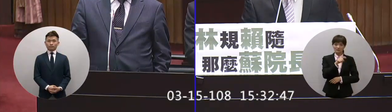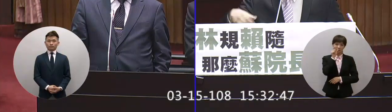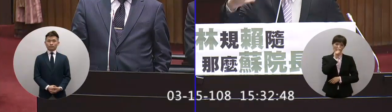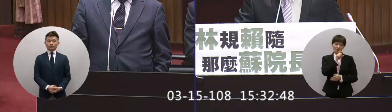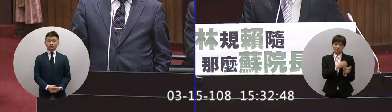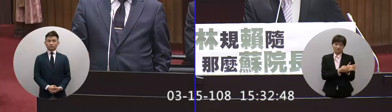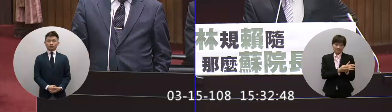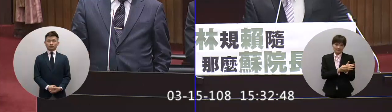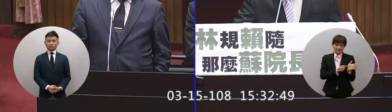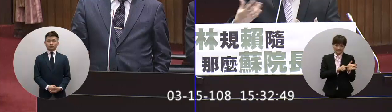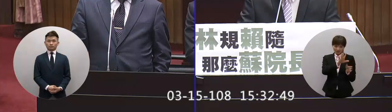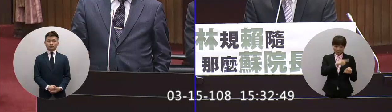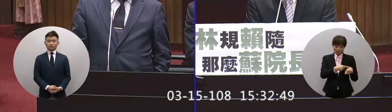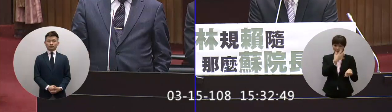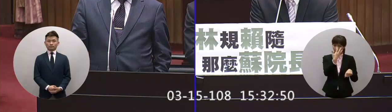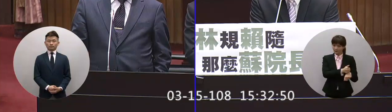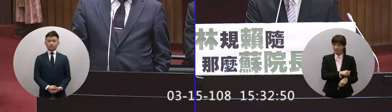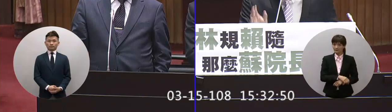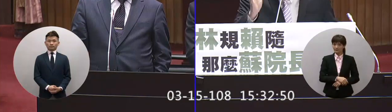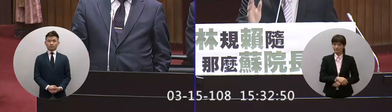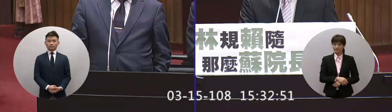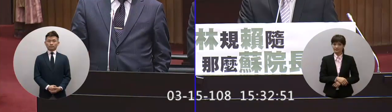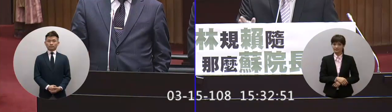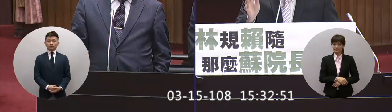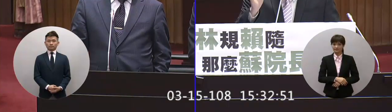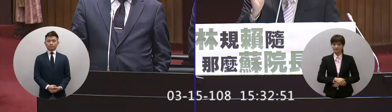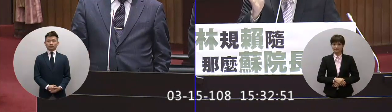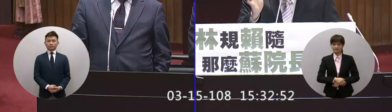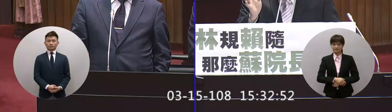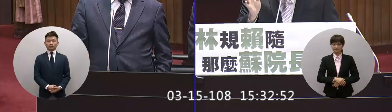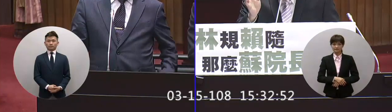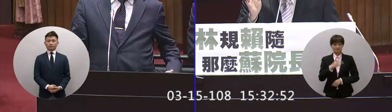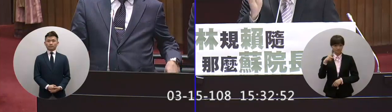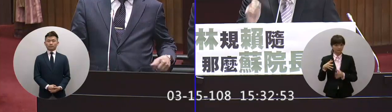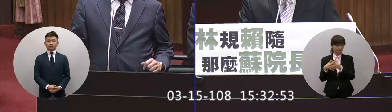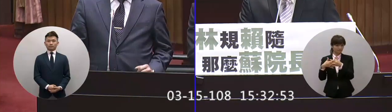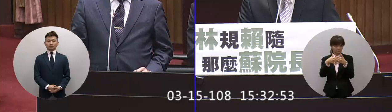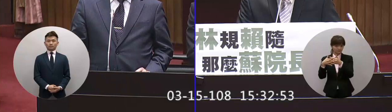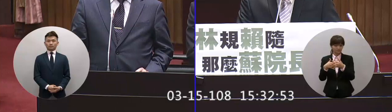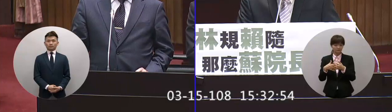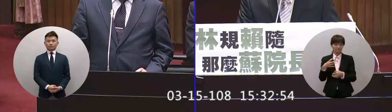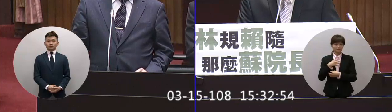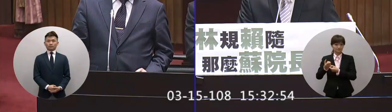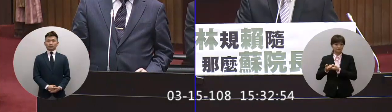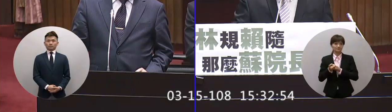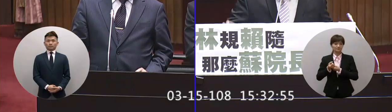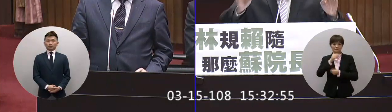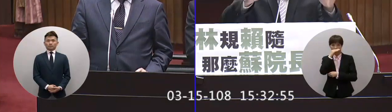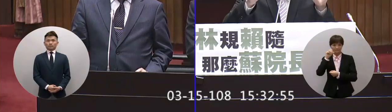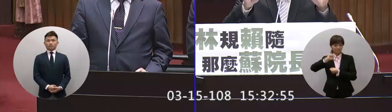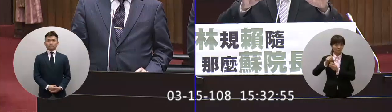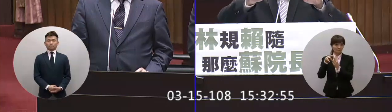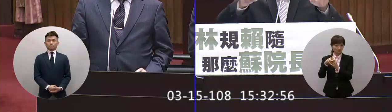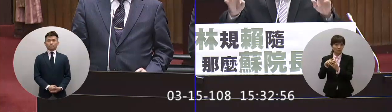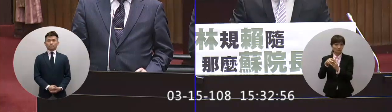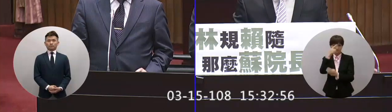的这种习惯，酒瘾的这种习惯。那在美国呢，阿拉斯加州司法委员会他